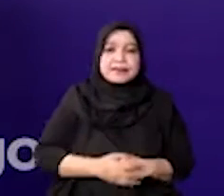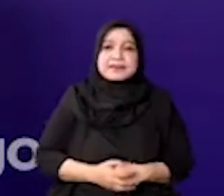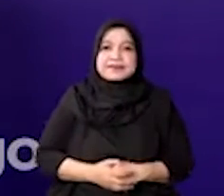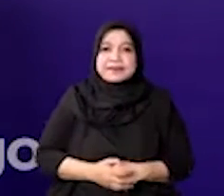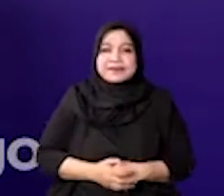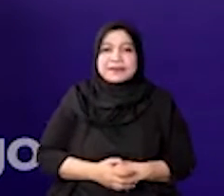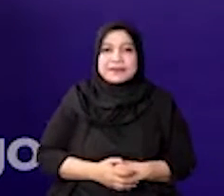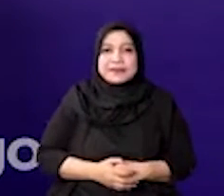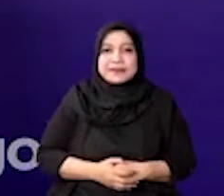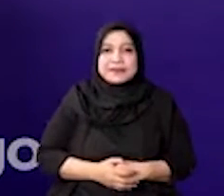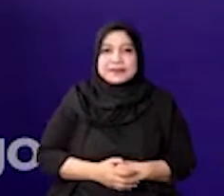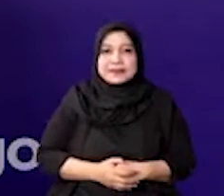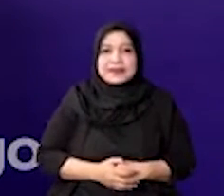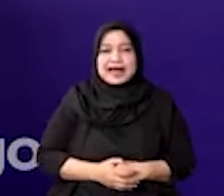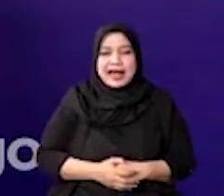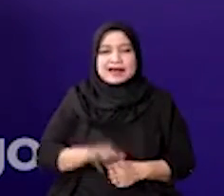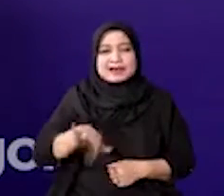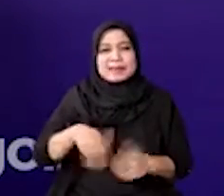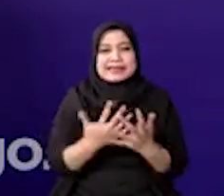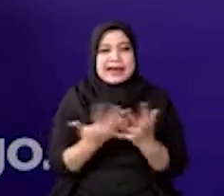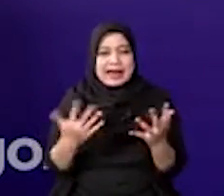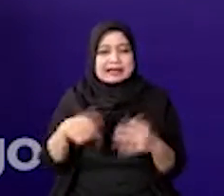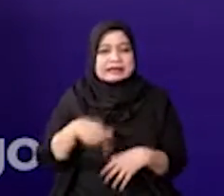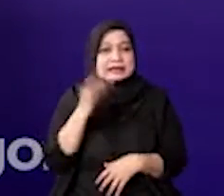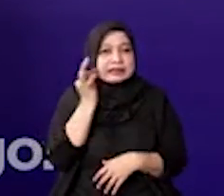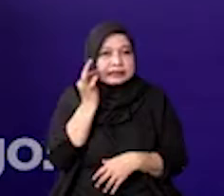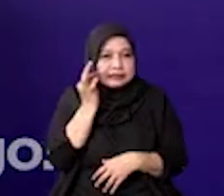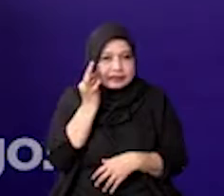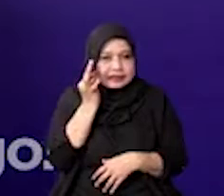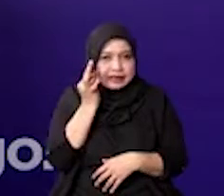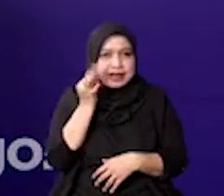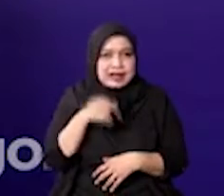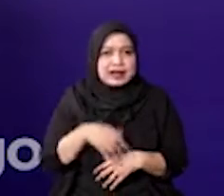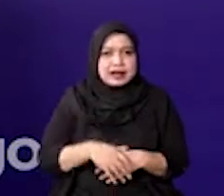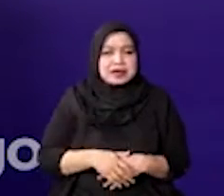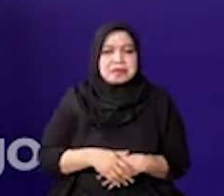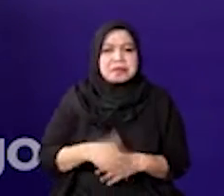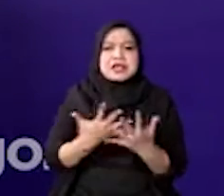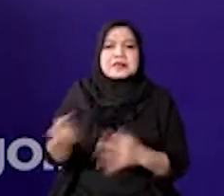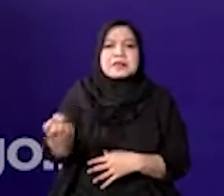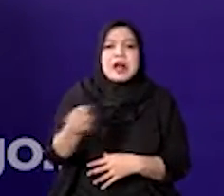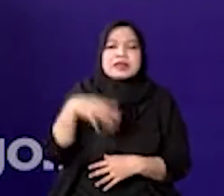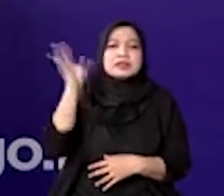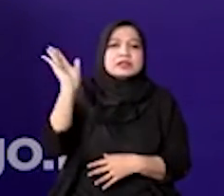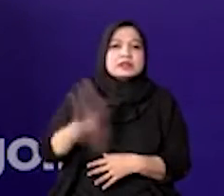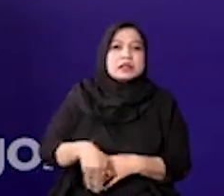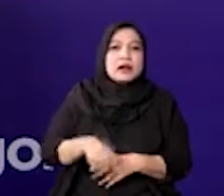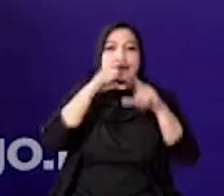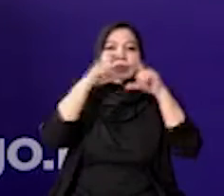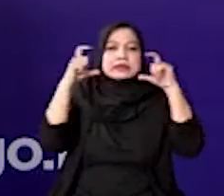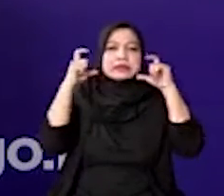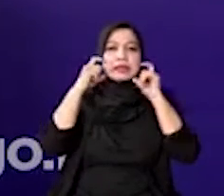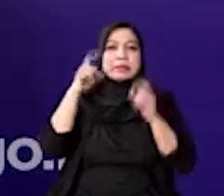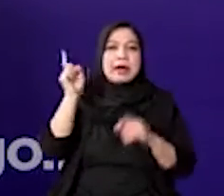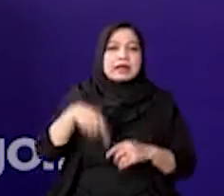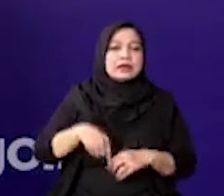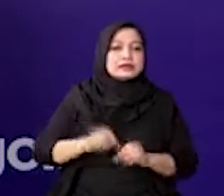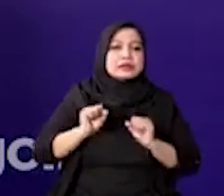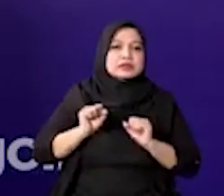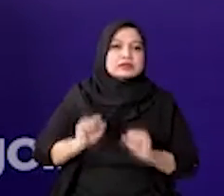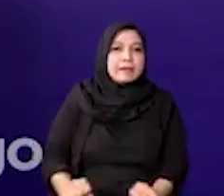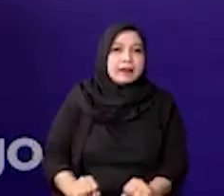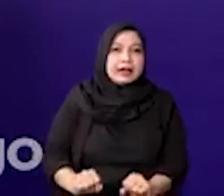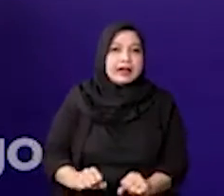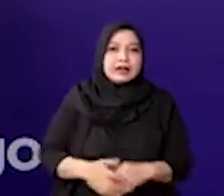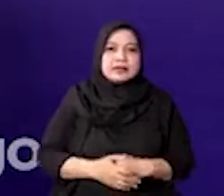sekarang ini Pak kadang-kadang maaf kadang masyarakat Beb capek Beb kita pakai maskeruh pakai masker